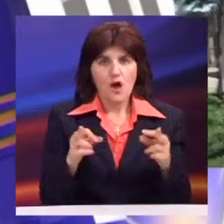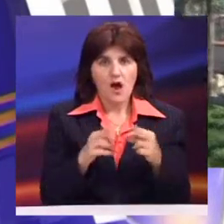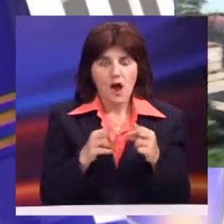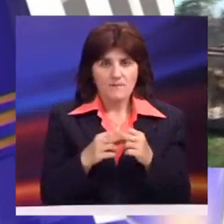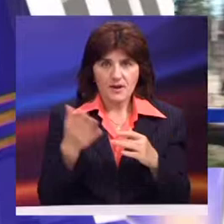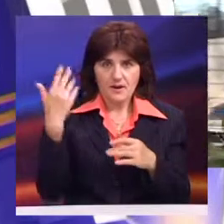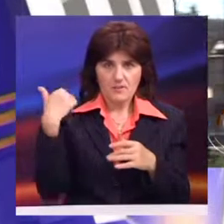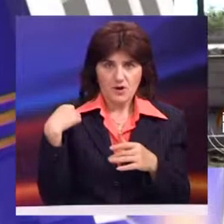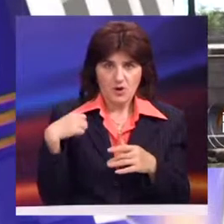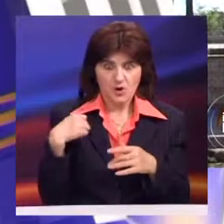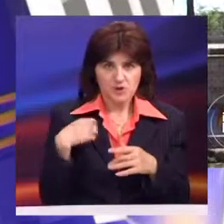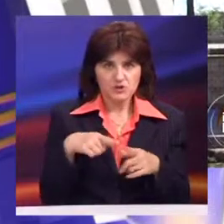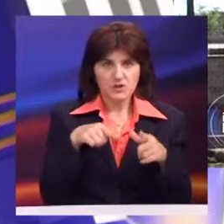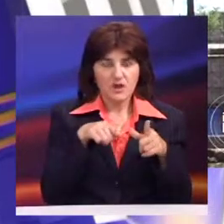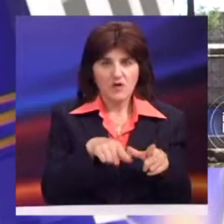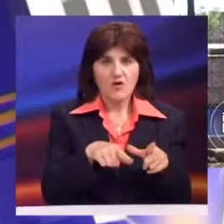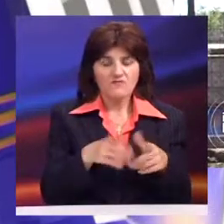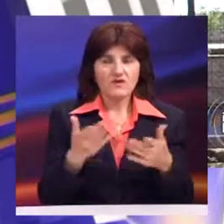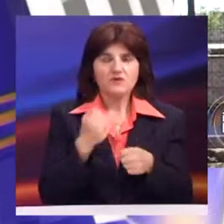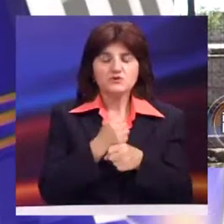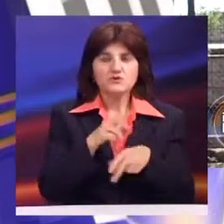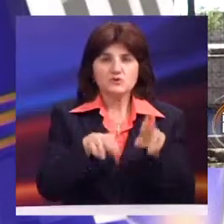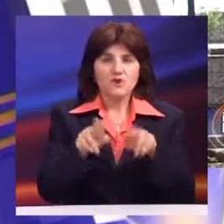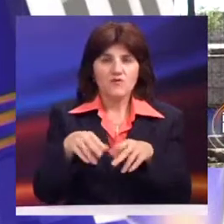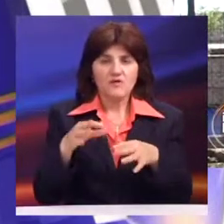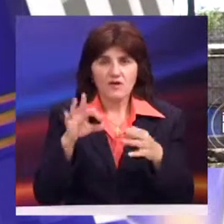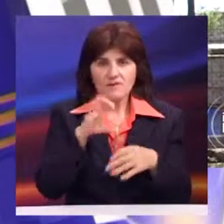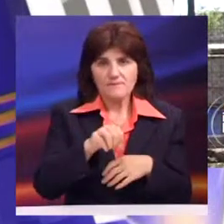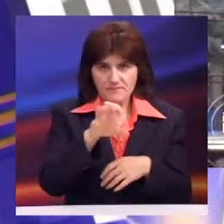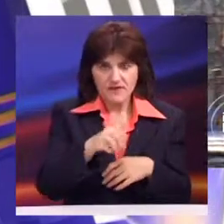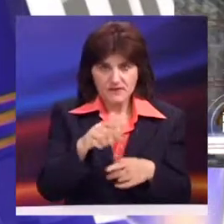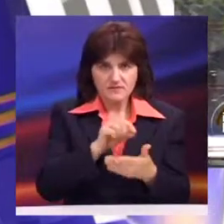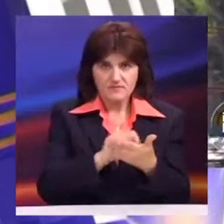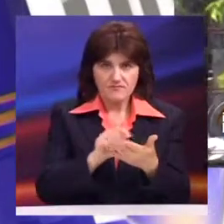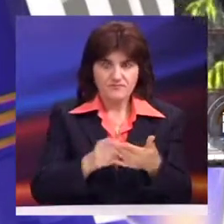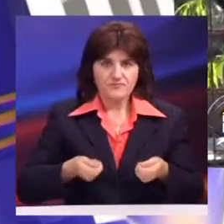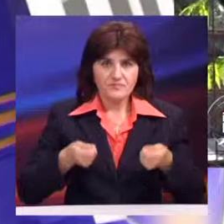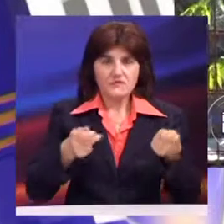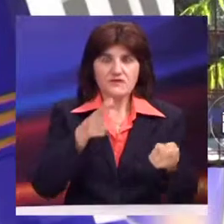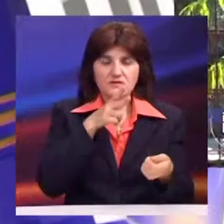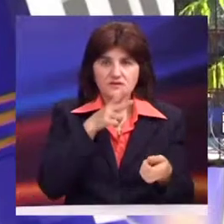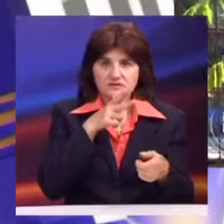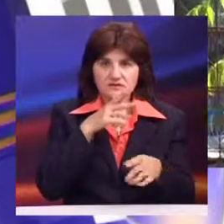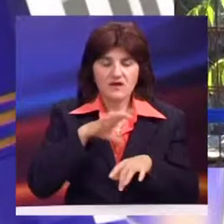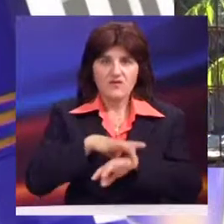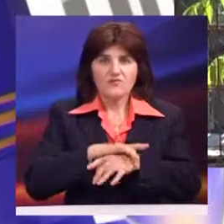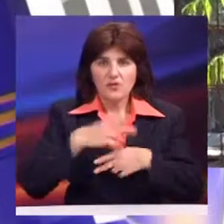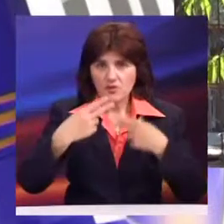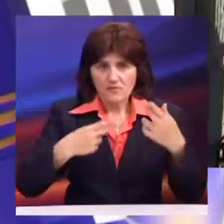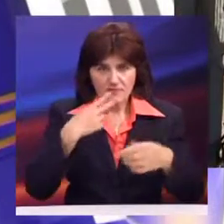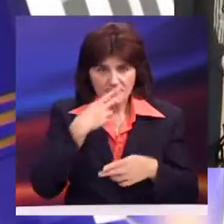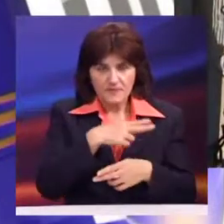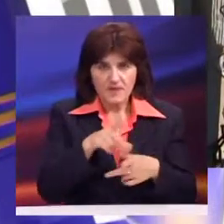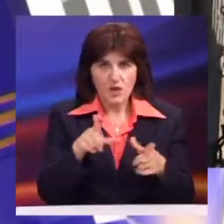aprilu prošle godine od strane Azila Alex podnet je zahtev za upis u registar objekata za držanje životinja.